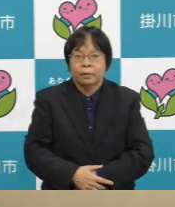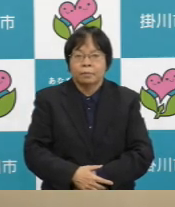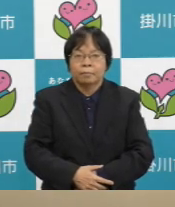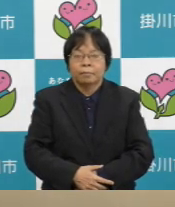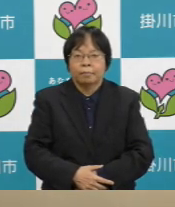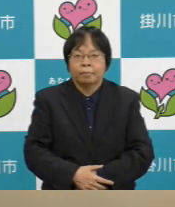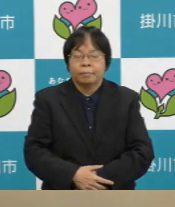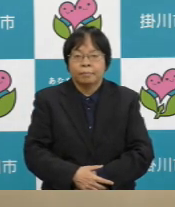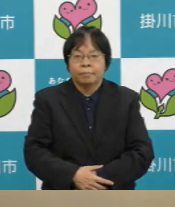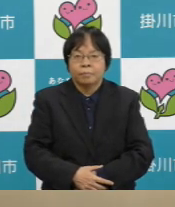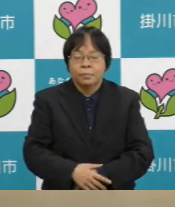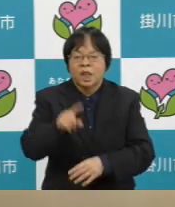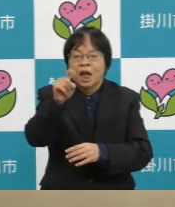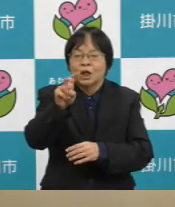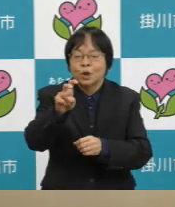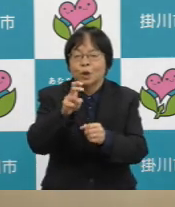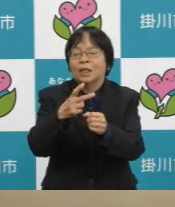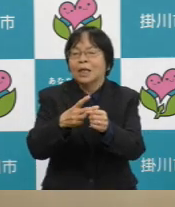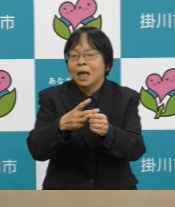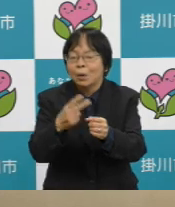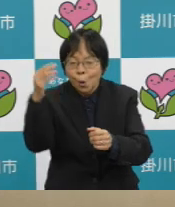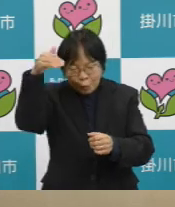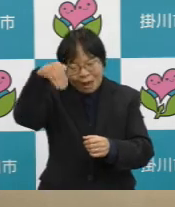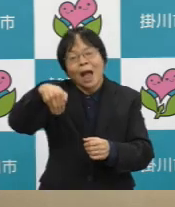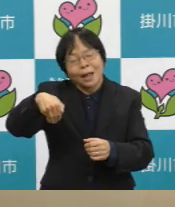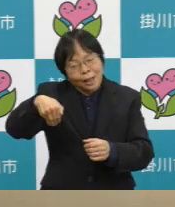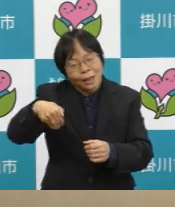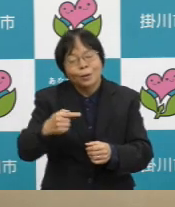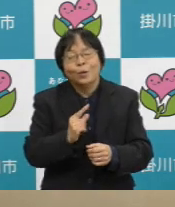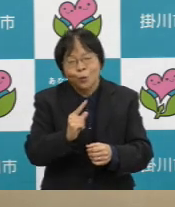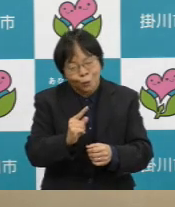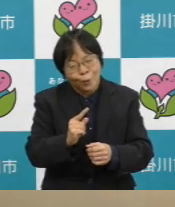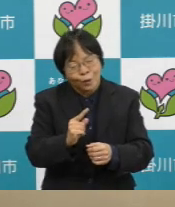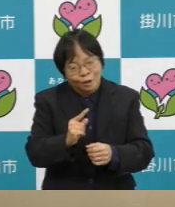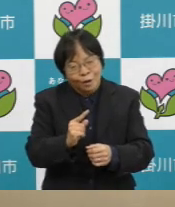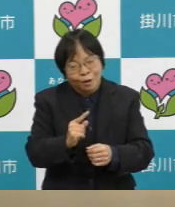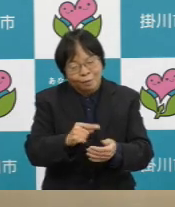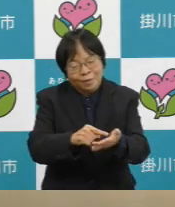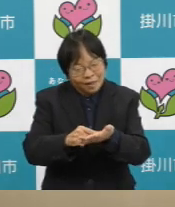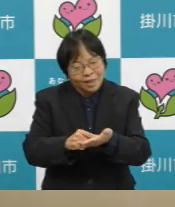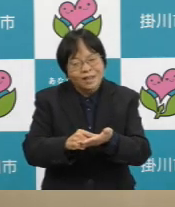まあ、12年を振り返るということでありましたけれども、またあの資料を見てもらって、